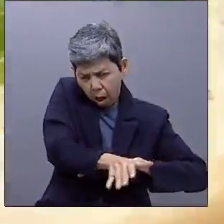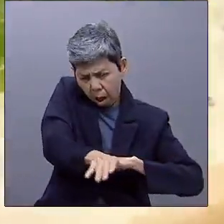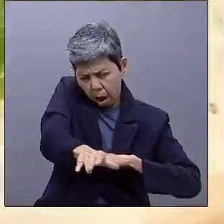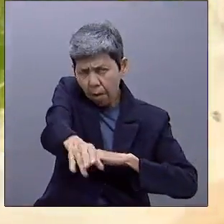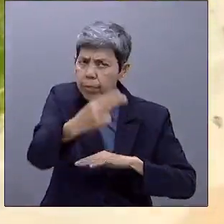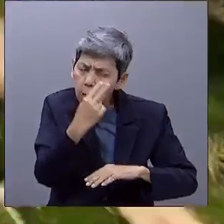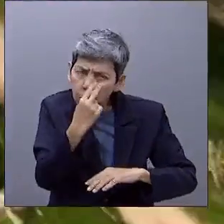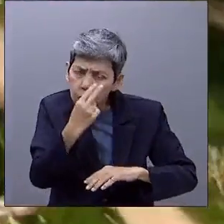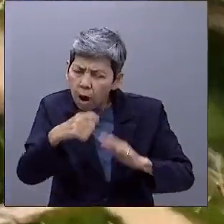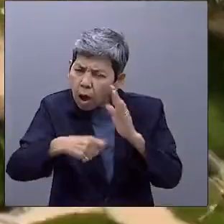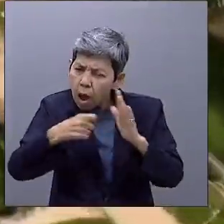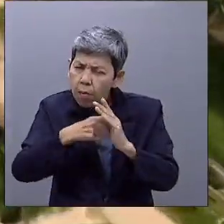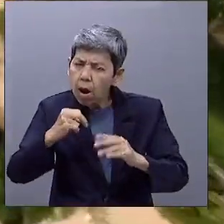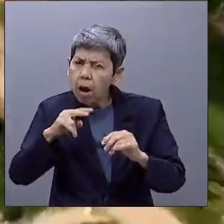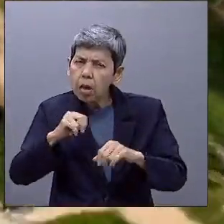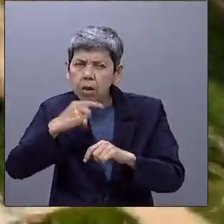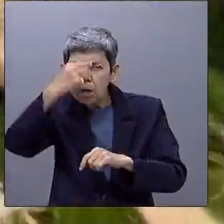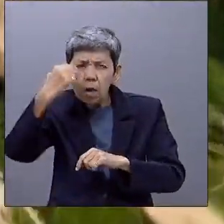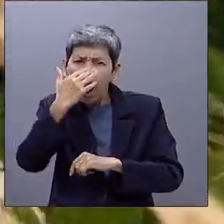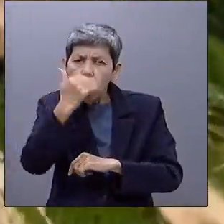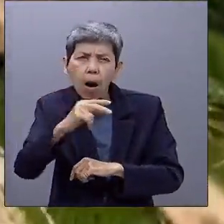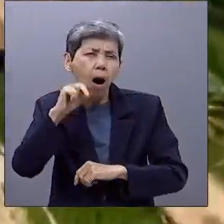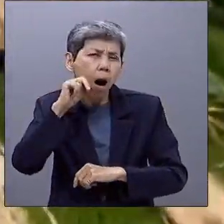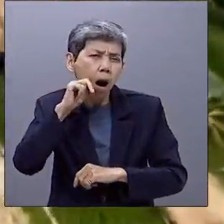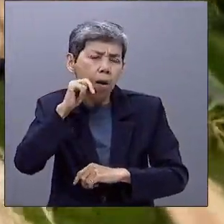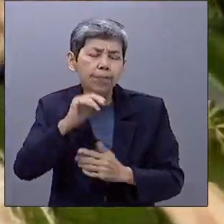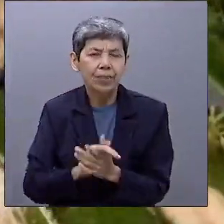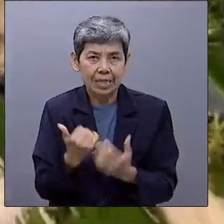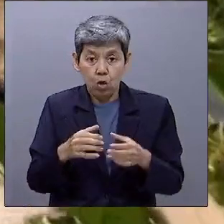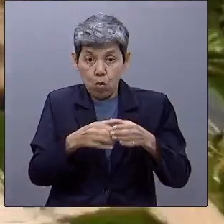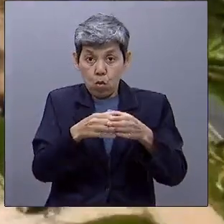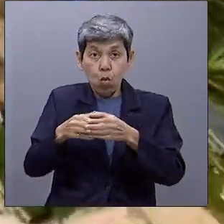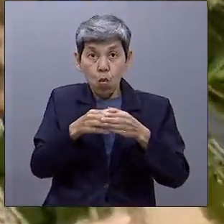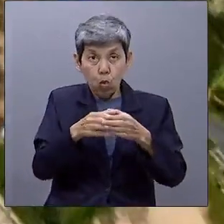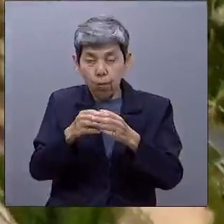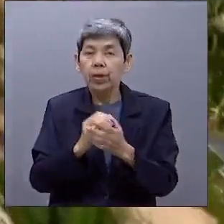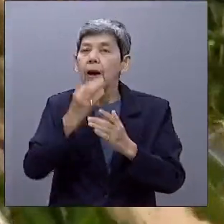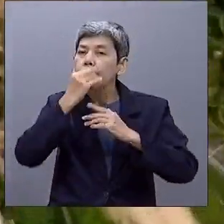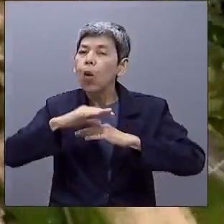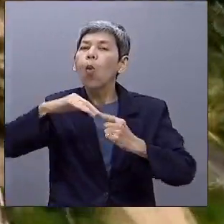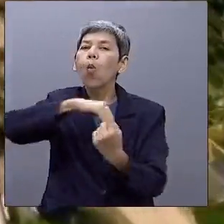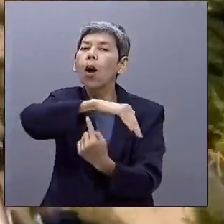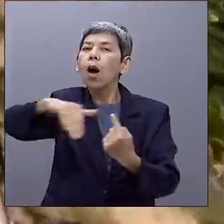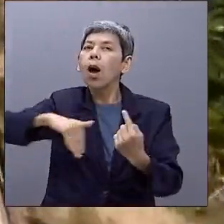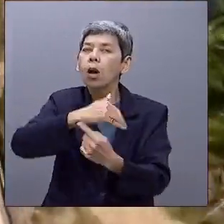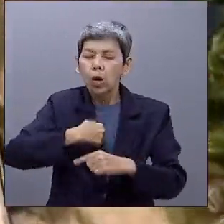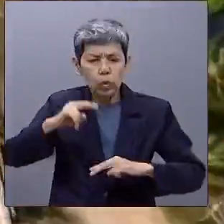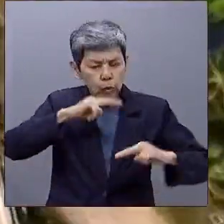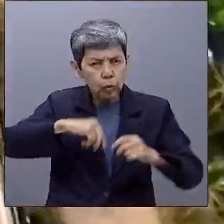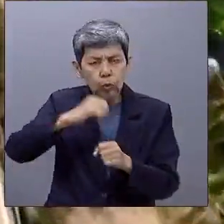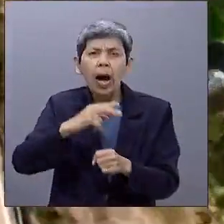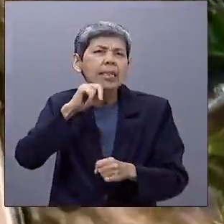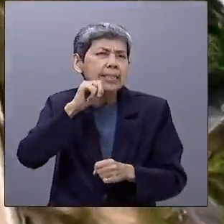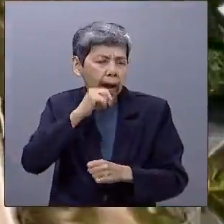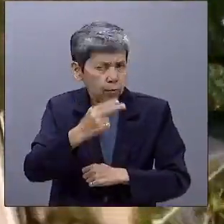ไปวิเคราะห์หาสาเหตุที่แท้จริงนอกจากนี้เจ้าหน้าที่กลุ่มสมุทรสาครและสิ่งแวดล้อมอย่างได้ตรวจวัดคุณภาพ